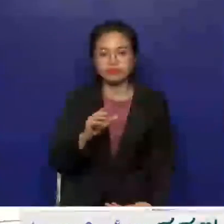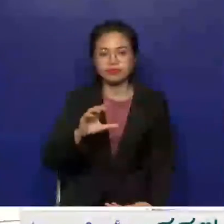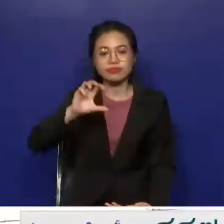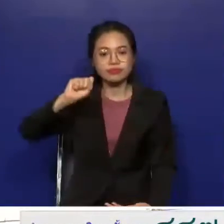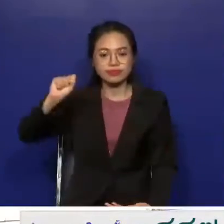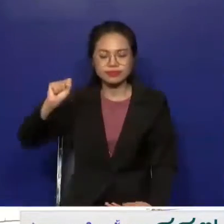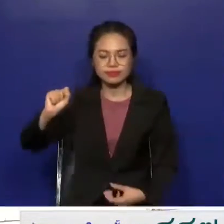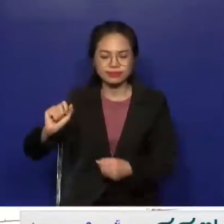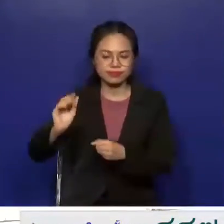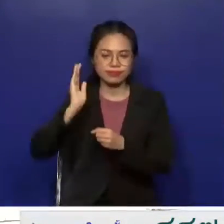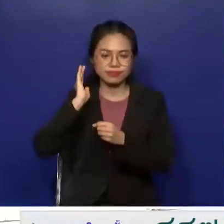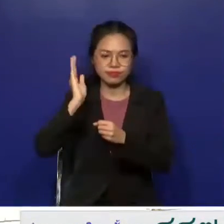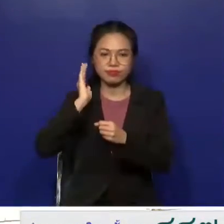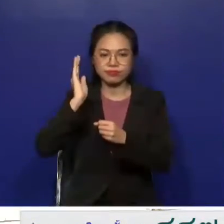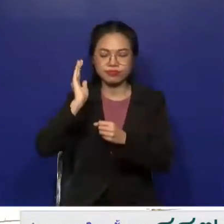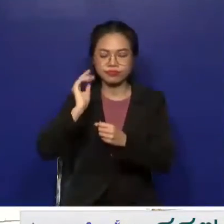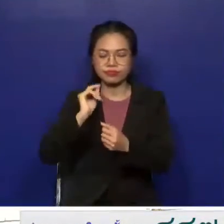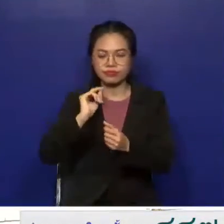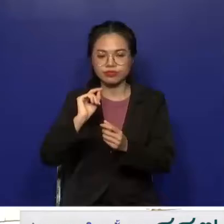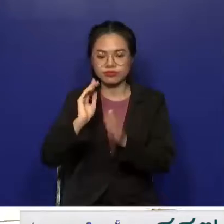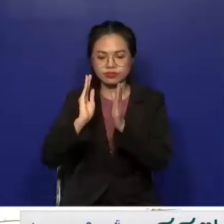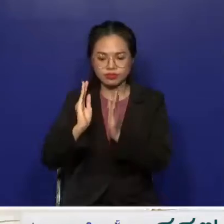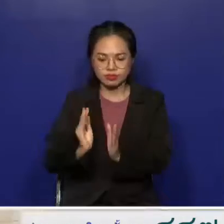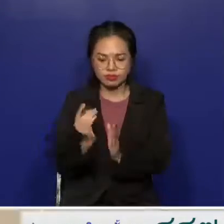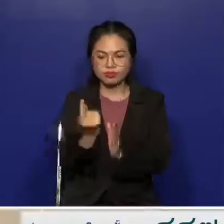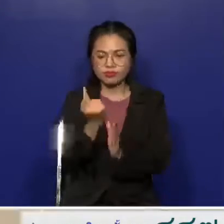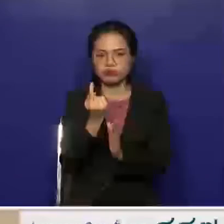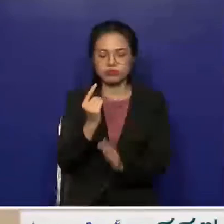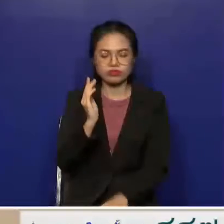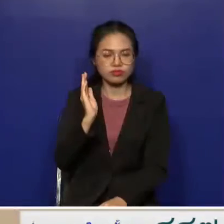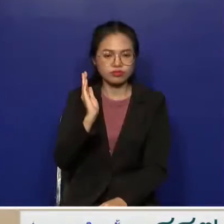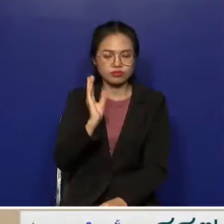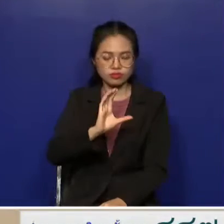ครับท่านแรกพลตำรวจตรีสุพิสารภักดีนฤนาถครับเชิญครับ